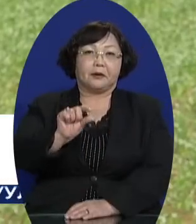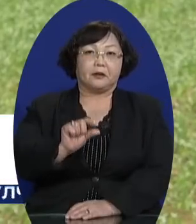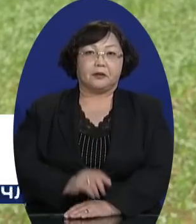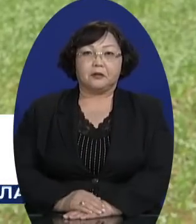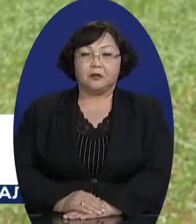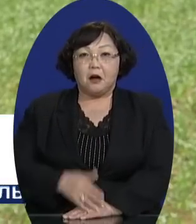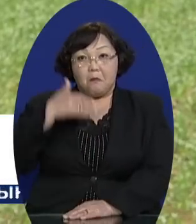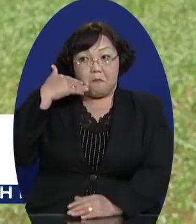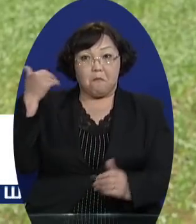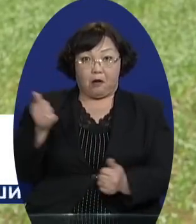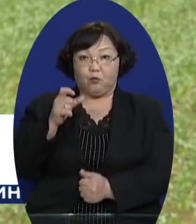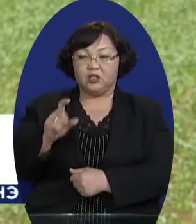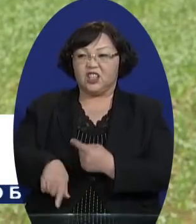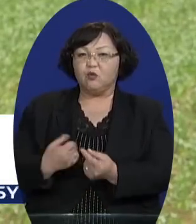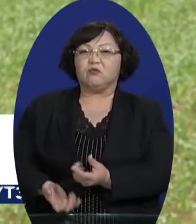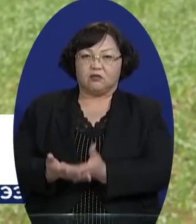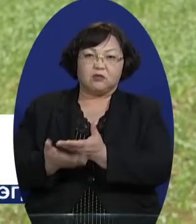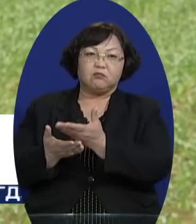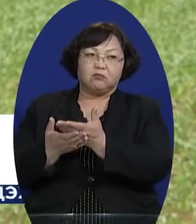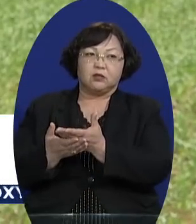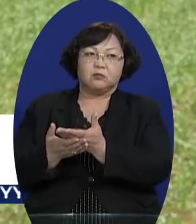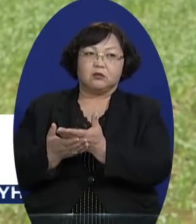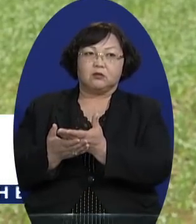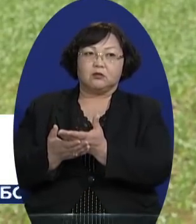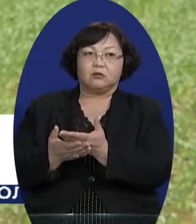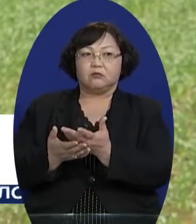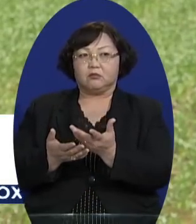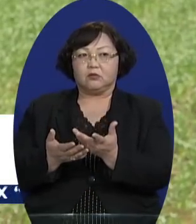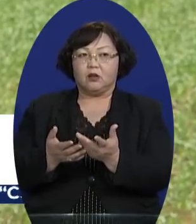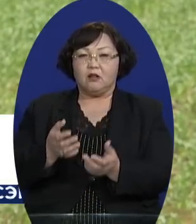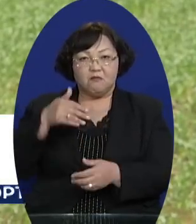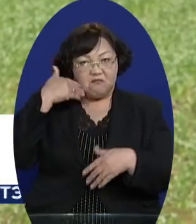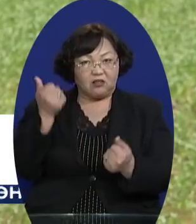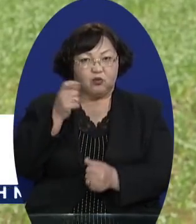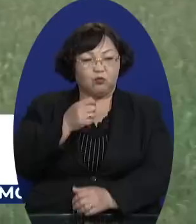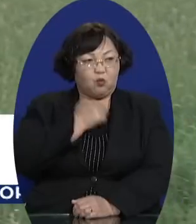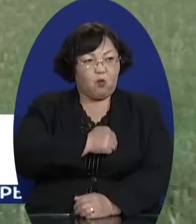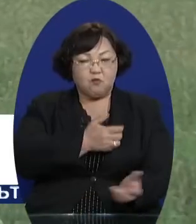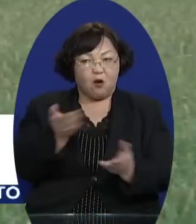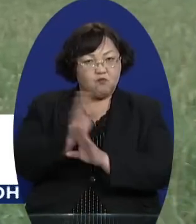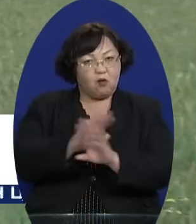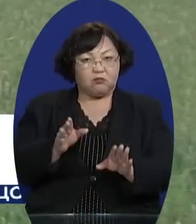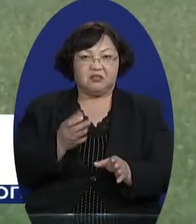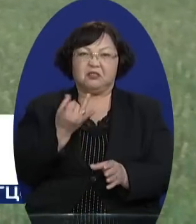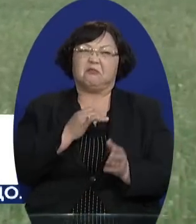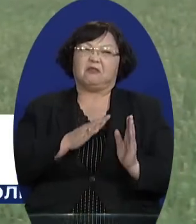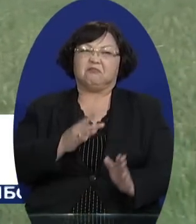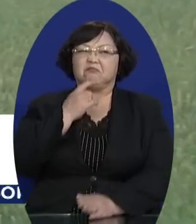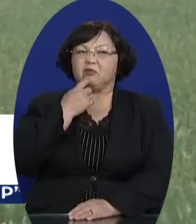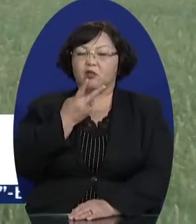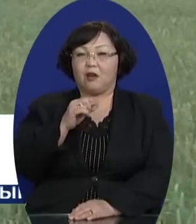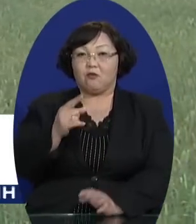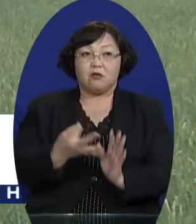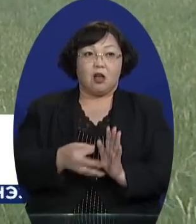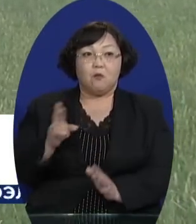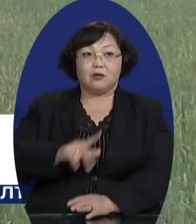Тэр малчтыг бол хамаагүй явуулж загнаж барьж уур уцаар нь хүргэж болохгүй гэсэн тийм хандлагатай байдаг. 2018 онд тарайлангийн